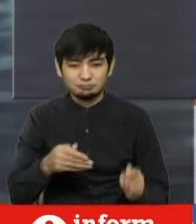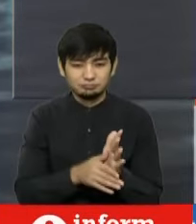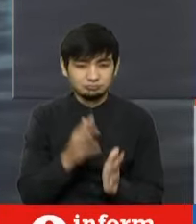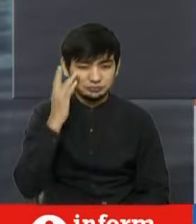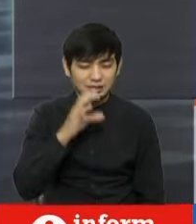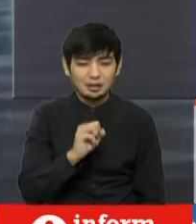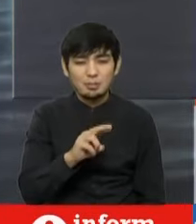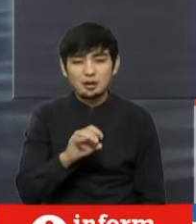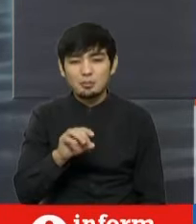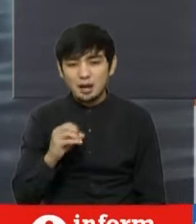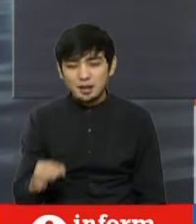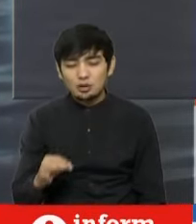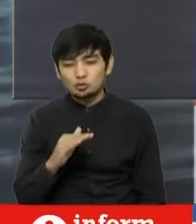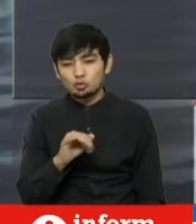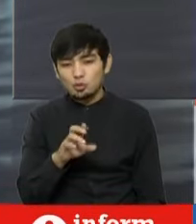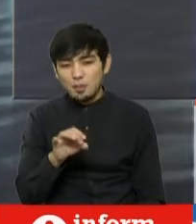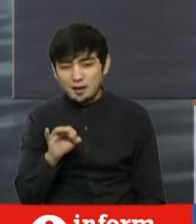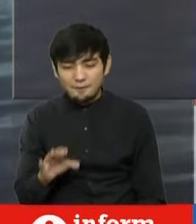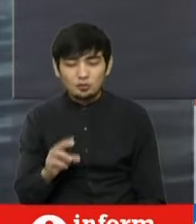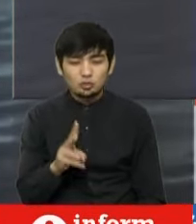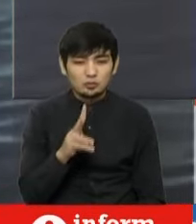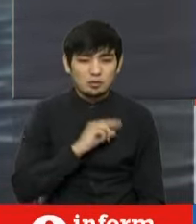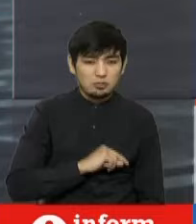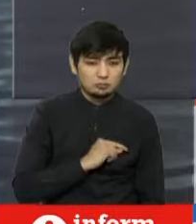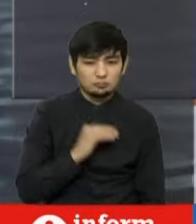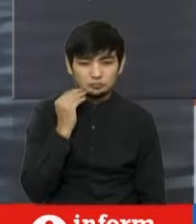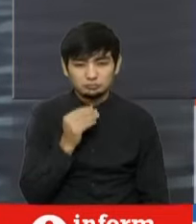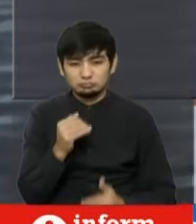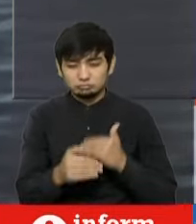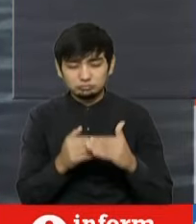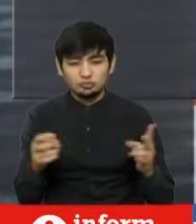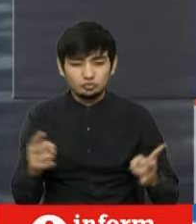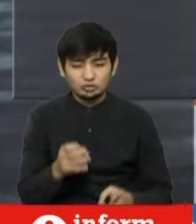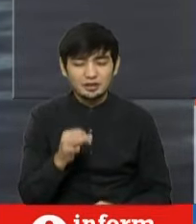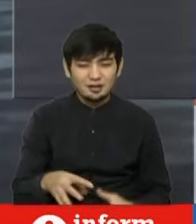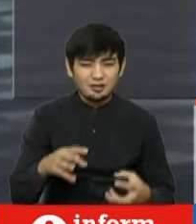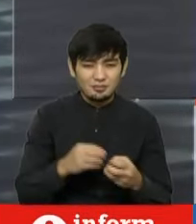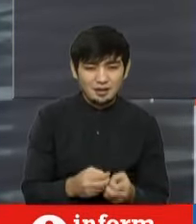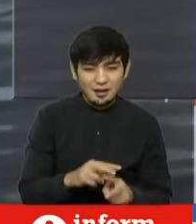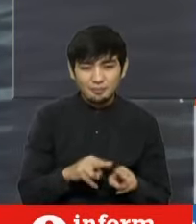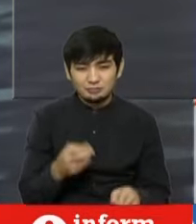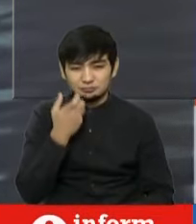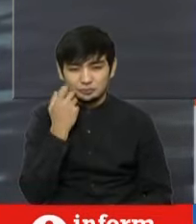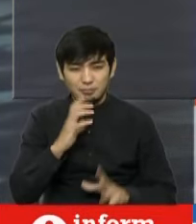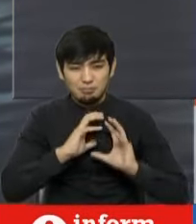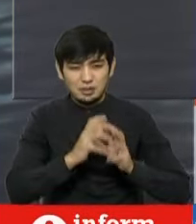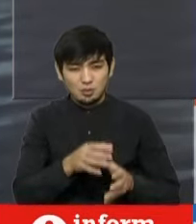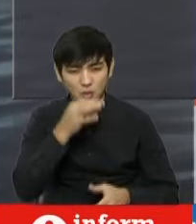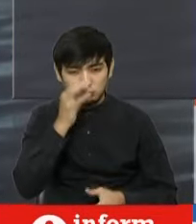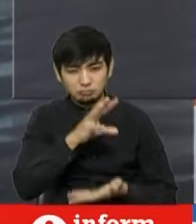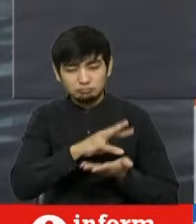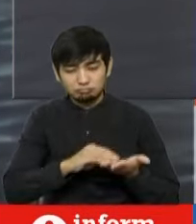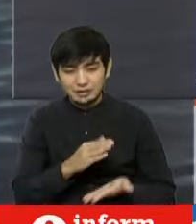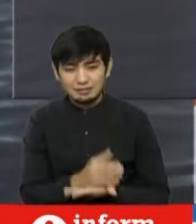Жұбаев кез келген қор қаржысының үздіксіз жұмыс деген жөн дейді, әрі айтуынша мұндай үрдіс әлемдік тәжірибеде де бар.